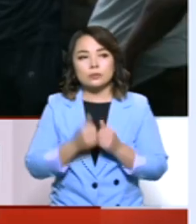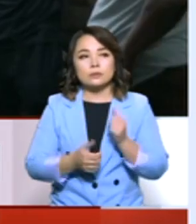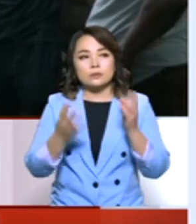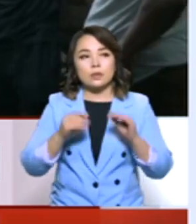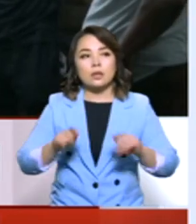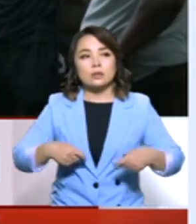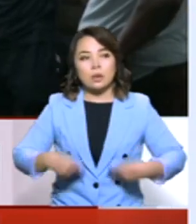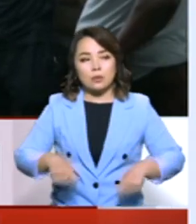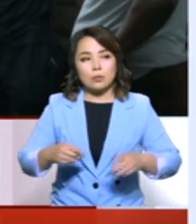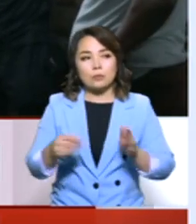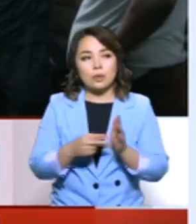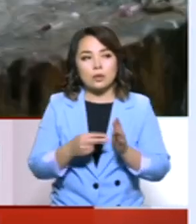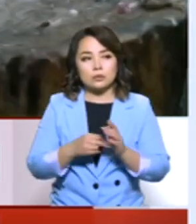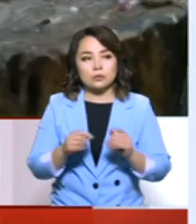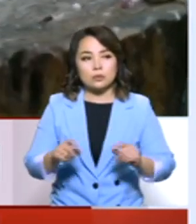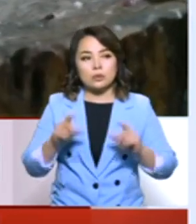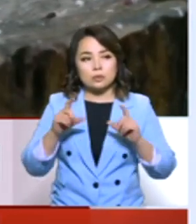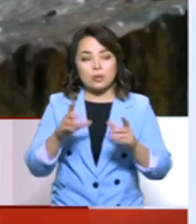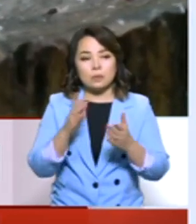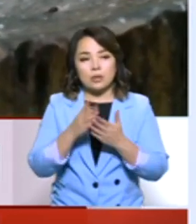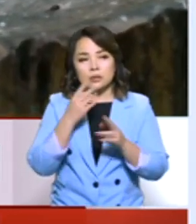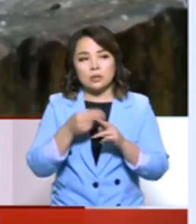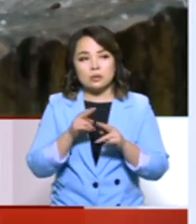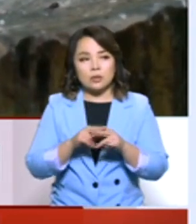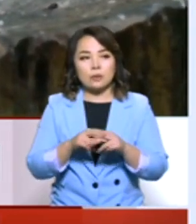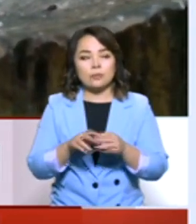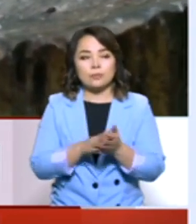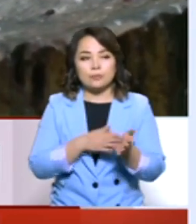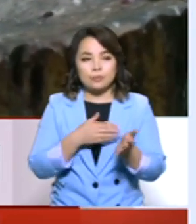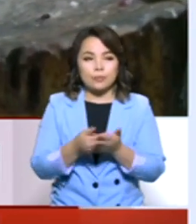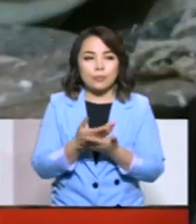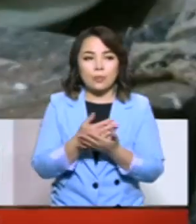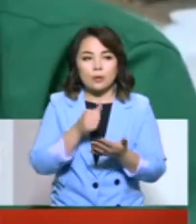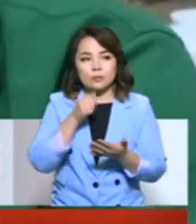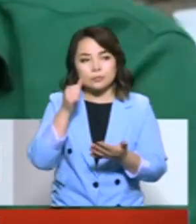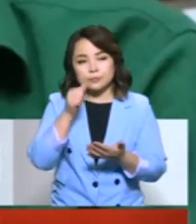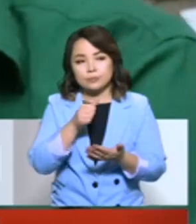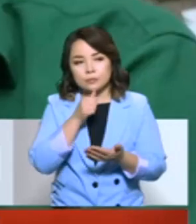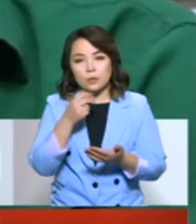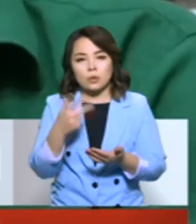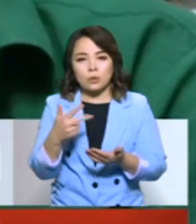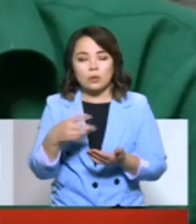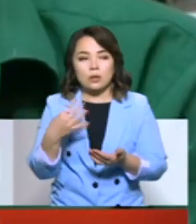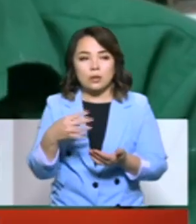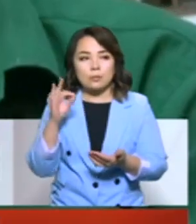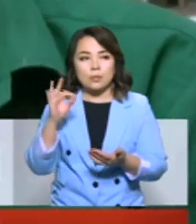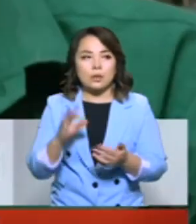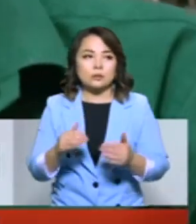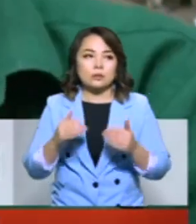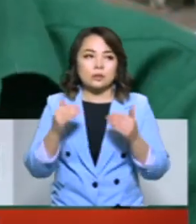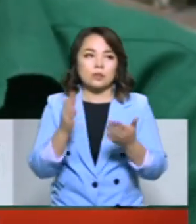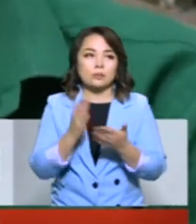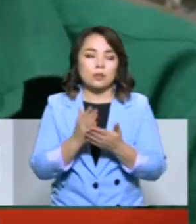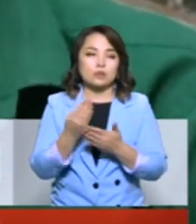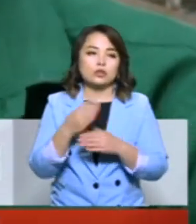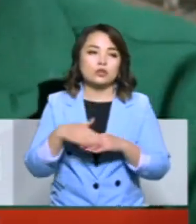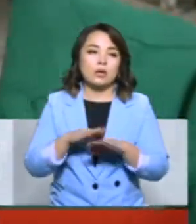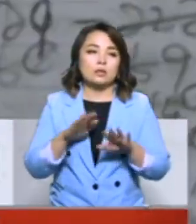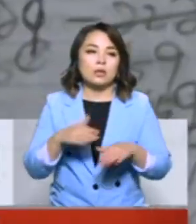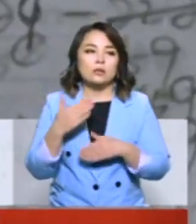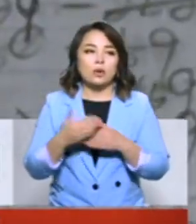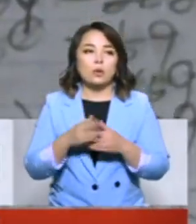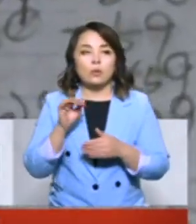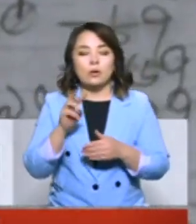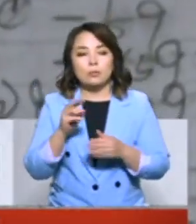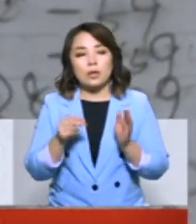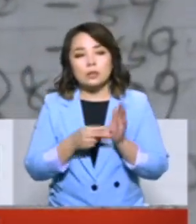тауар бағасы өскен. Жасымық пияж және өсімдік майы алдыңғы айға қарағанда 30-40 пайызға қымбаттады. Таяу Шығыстан келген құрма